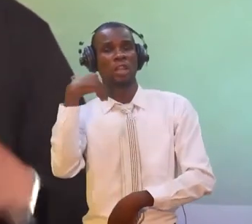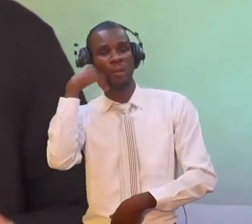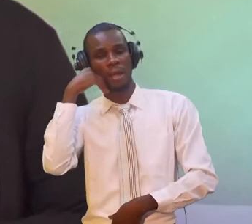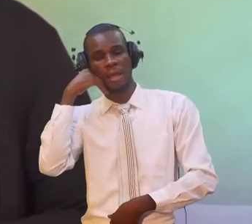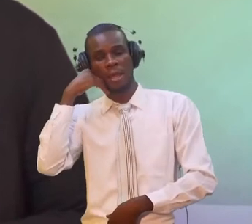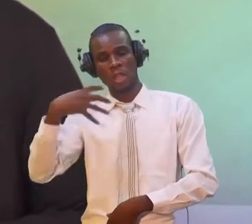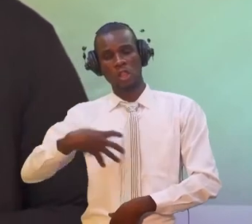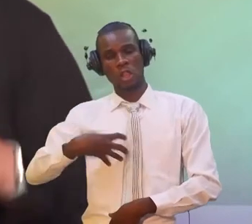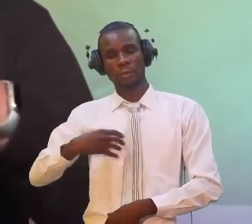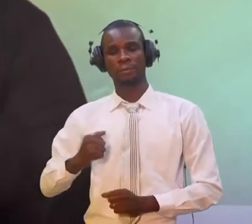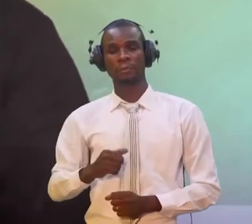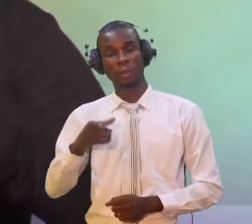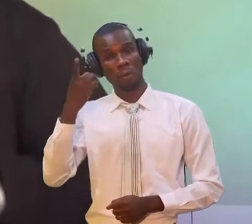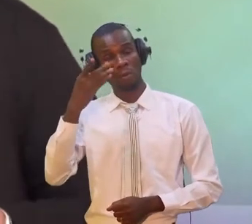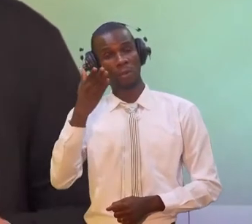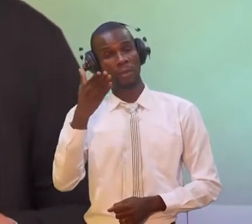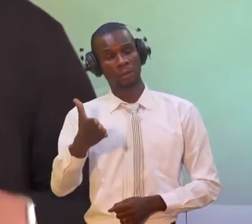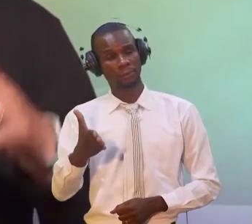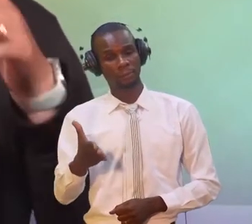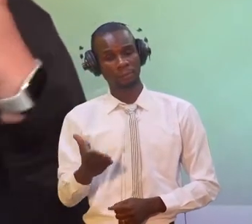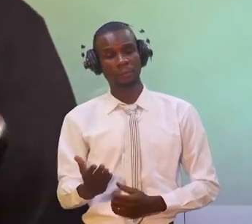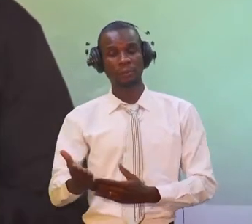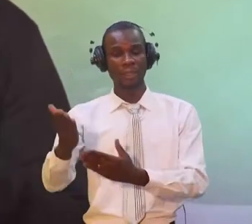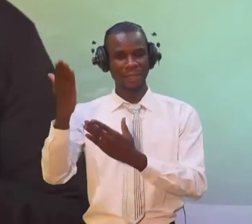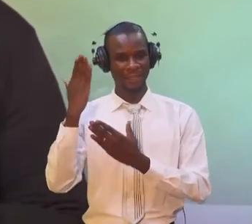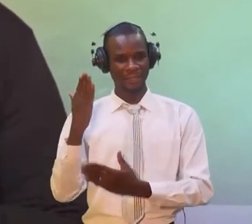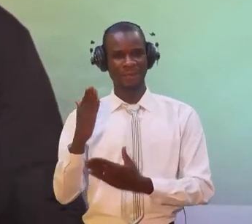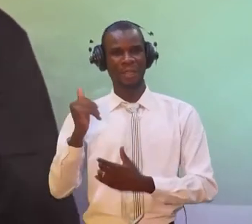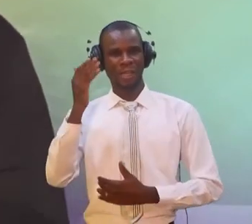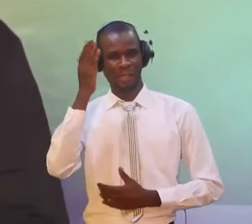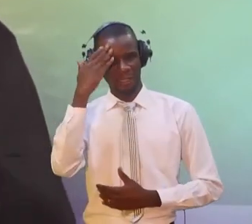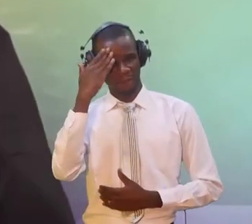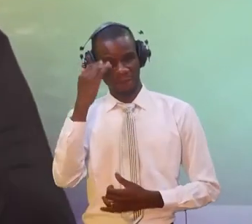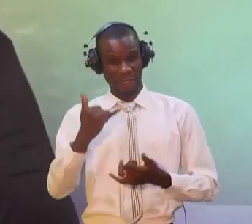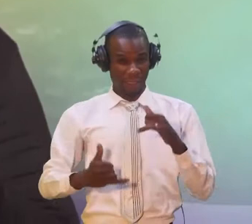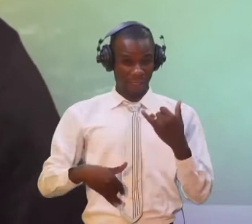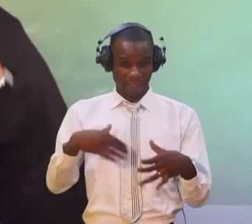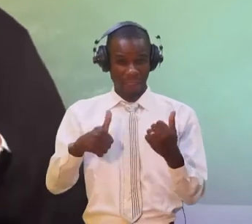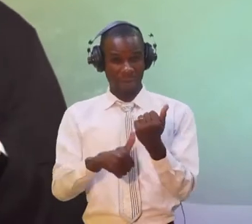wanahitaji kwamba watu wawasaidie kuliko mtu anayepata magonjwa ya moyo.